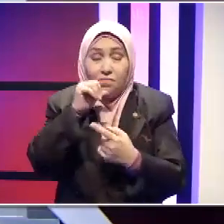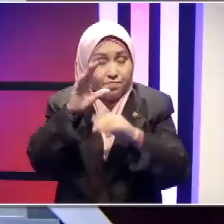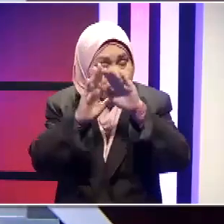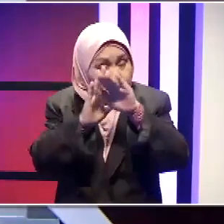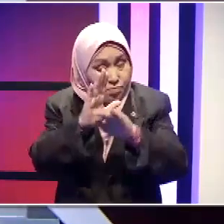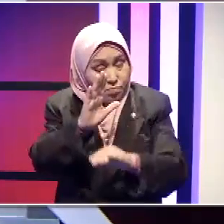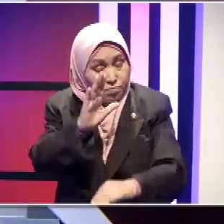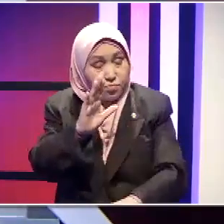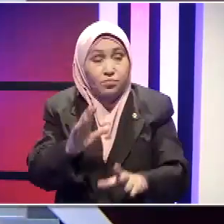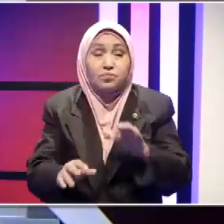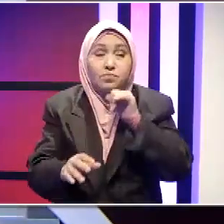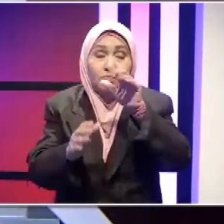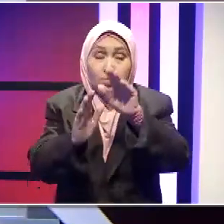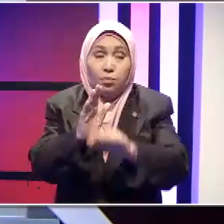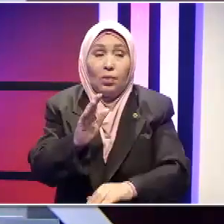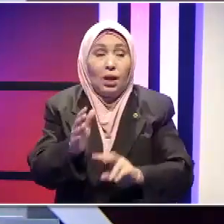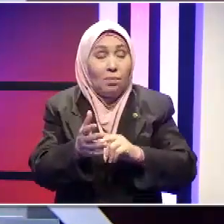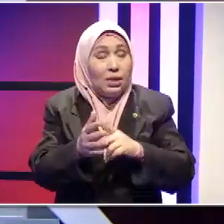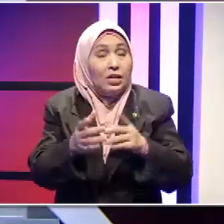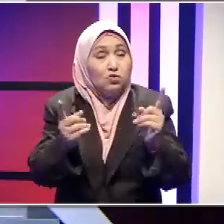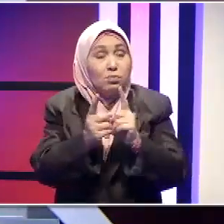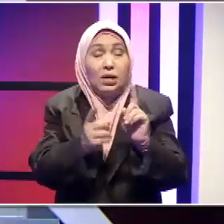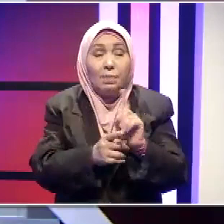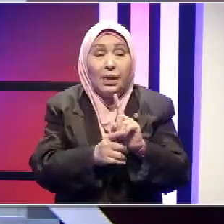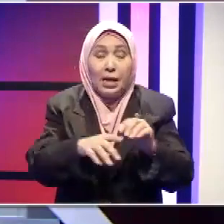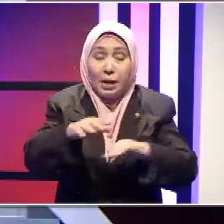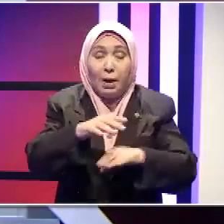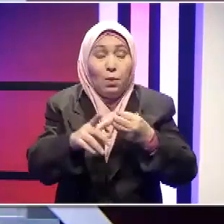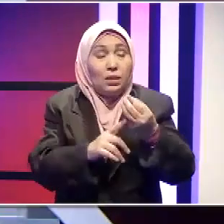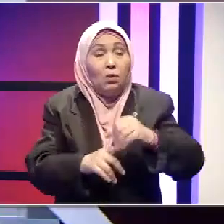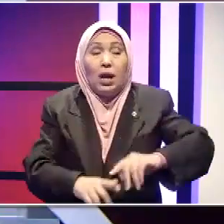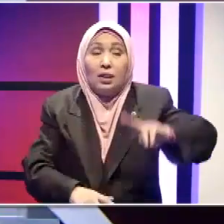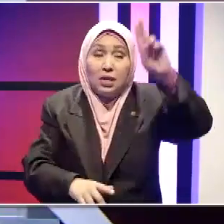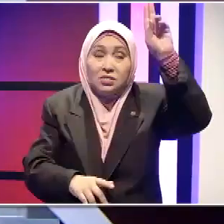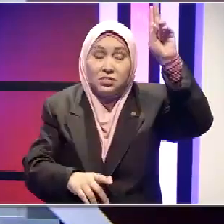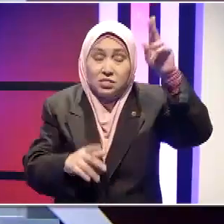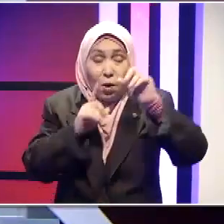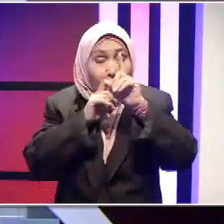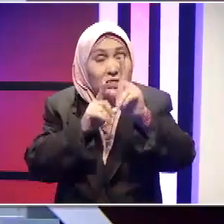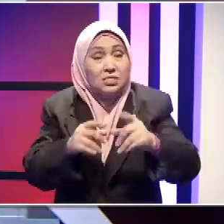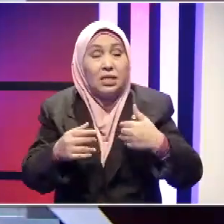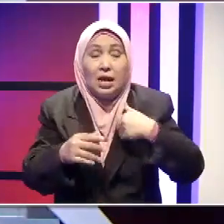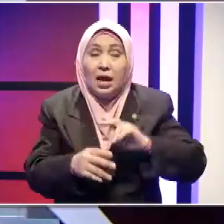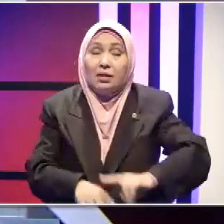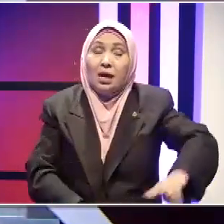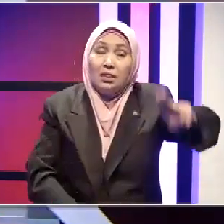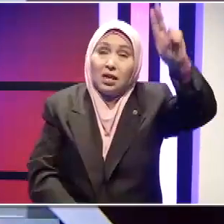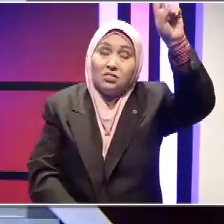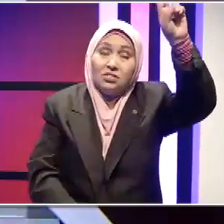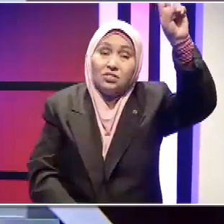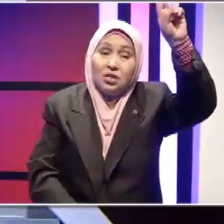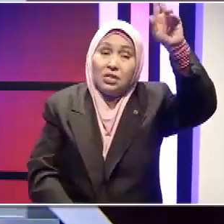Masha Jadi kalau tidak dikurangi macam mana jemputnya di tahun ini tidak bahwa ke atas Jawabannya ilah Nun di atas di atas